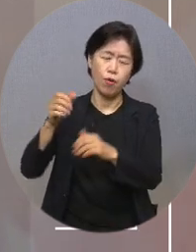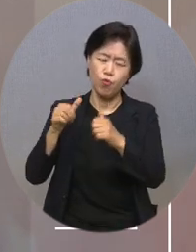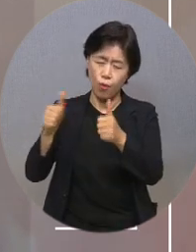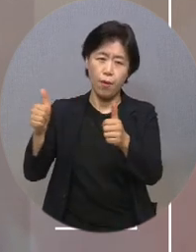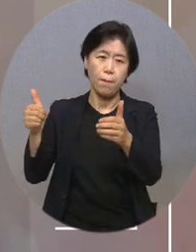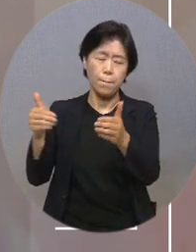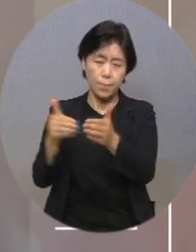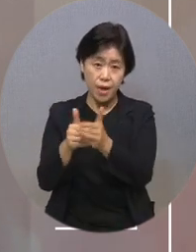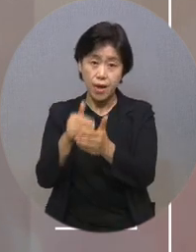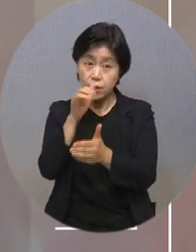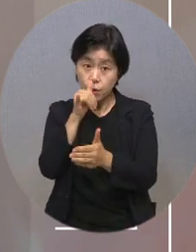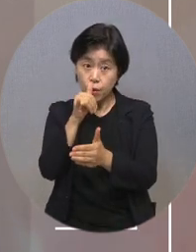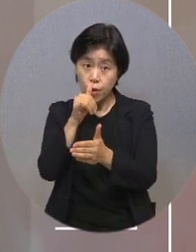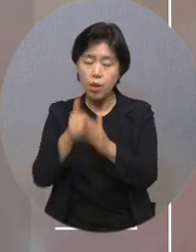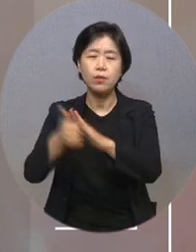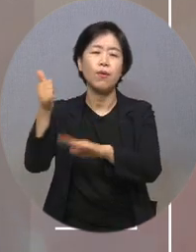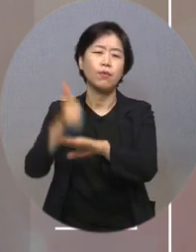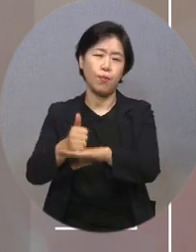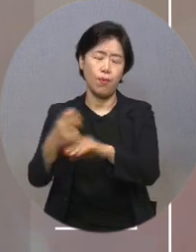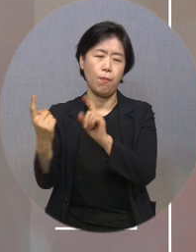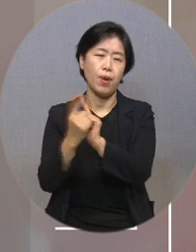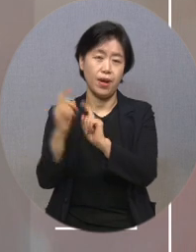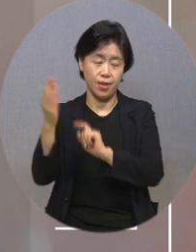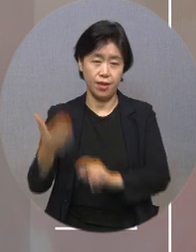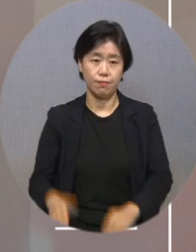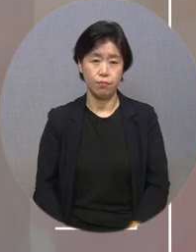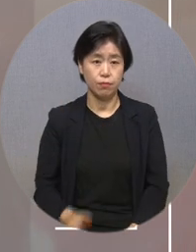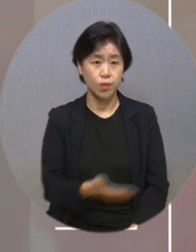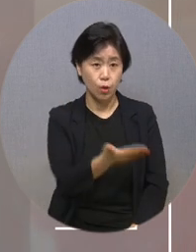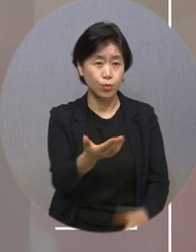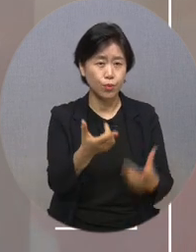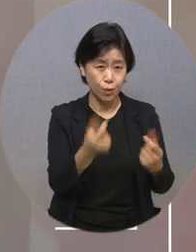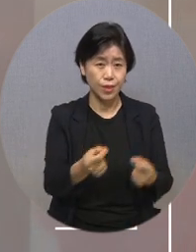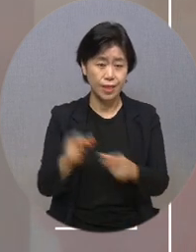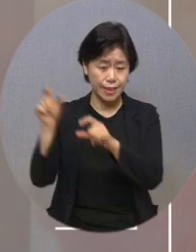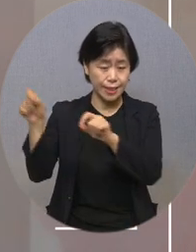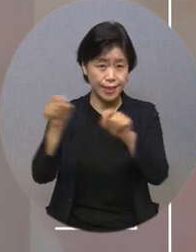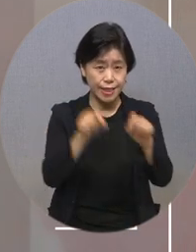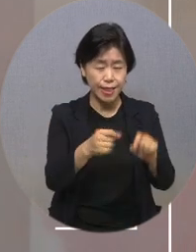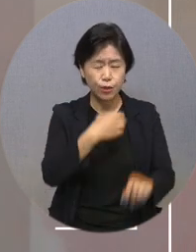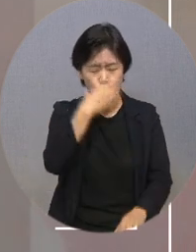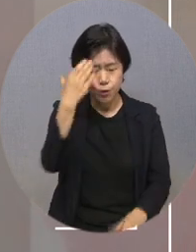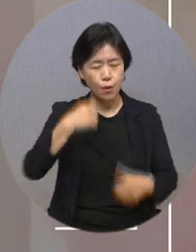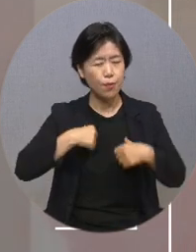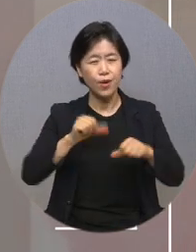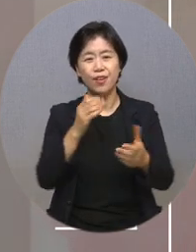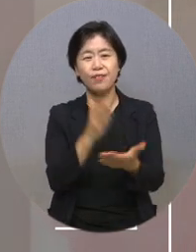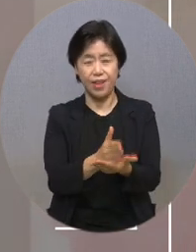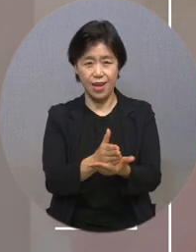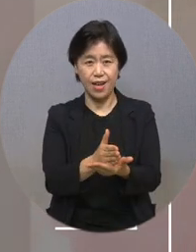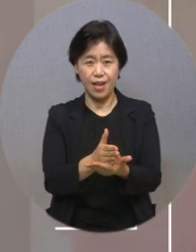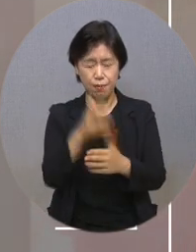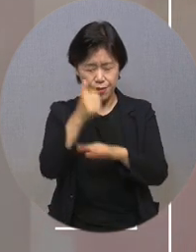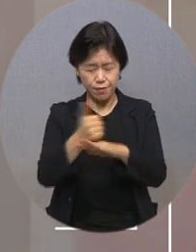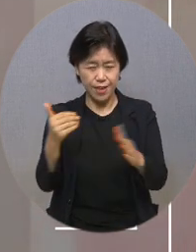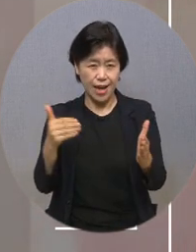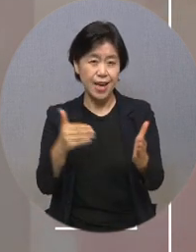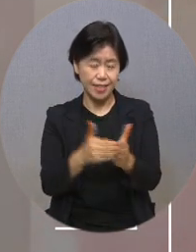언젠가는 성공을 하더라고요. 그래서 우리 어린이 여러분들도 그 꿈 포기하지 마시고 끝까지